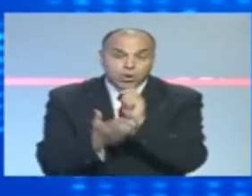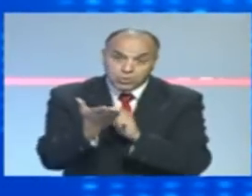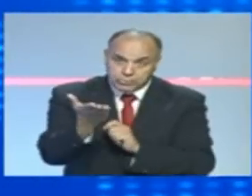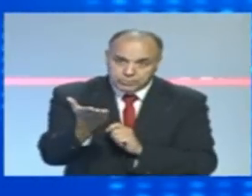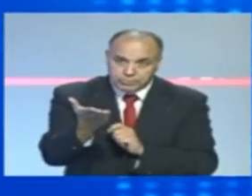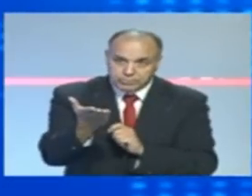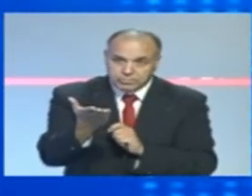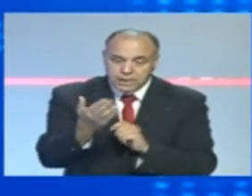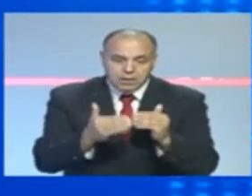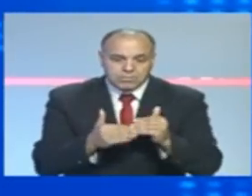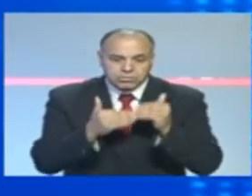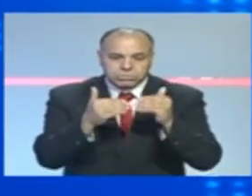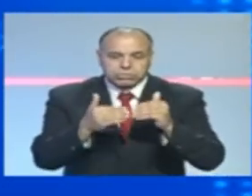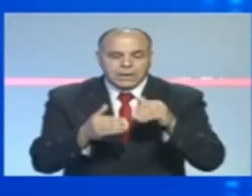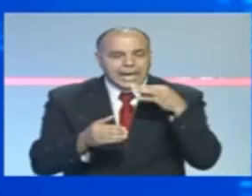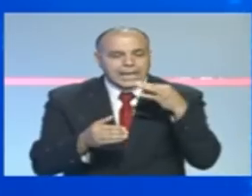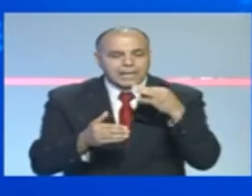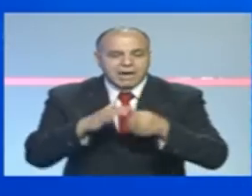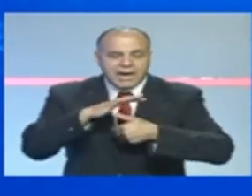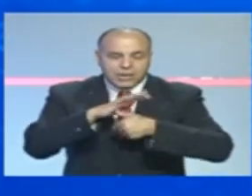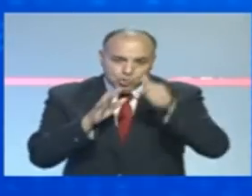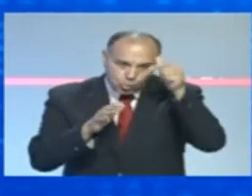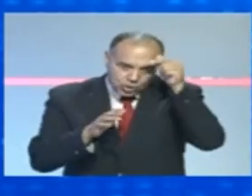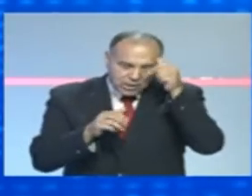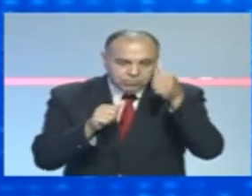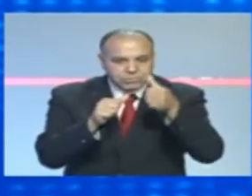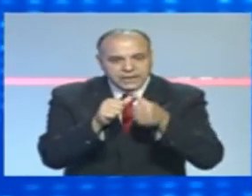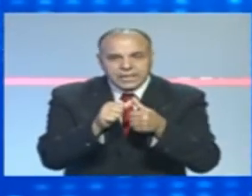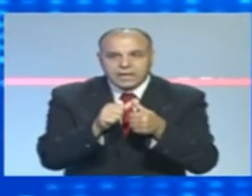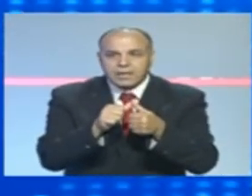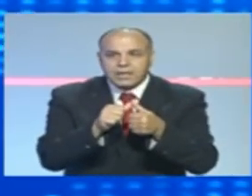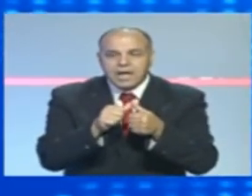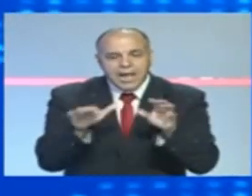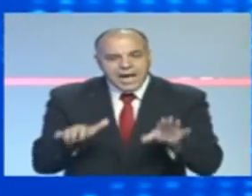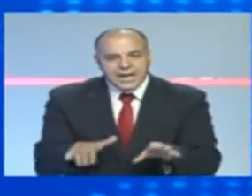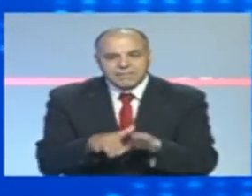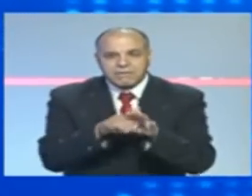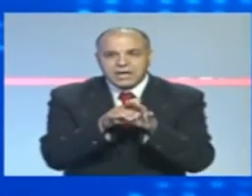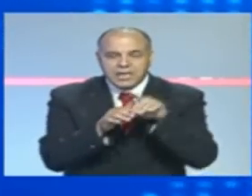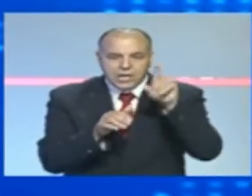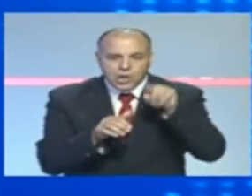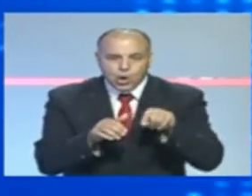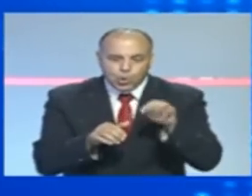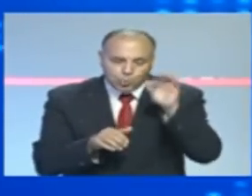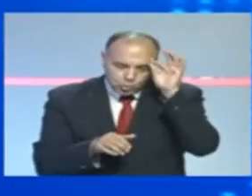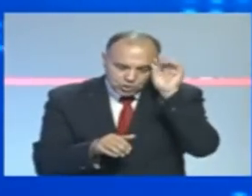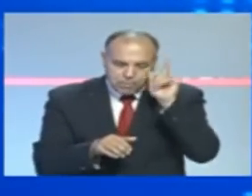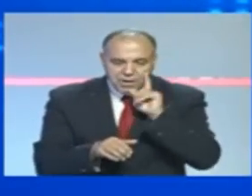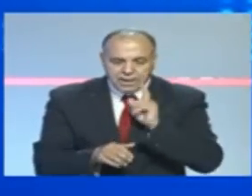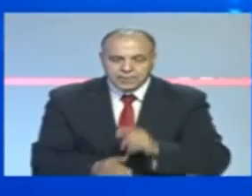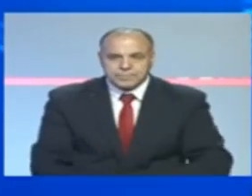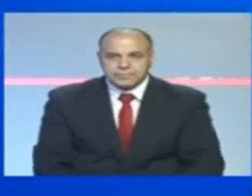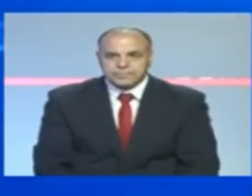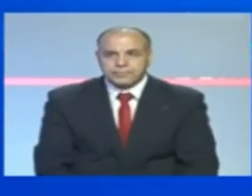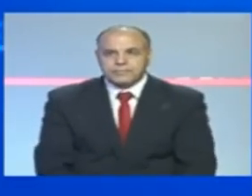نمرر كلمه رئيس الجمهوريه بمناسبه الاحتفال باليوم الوطني للمرحله